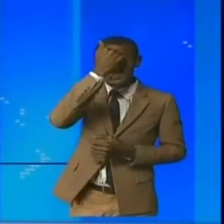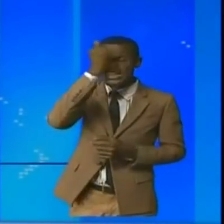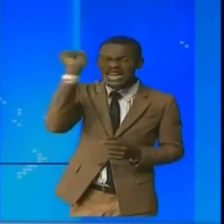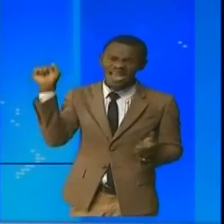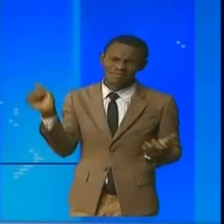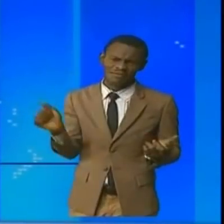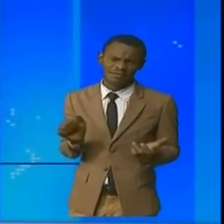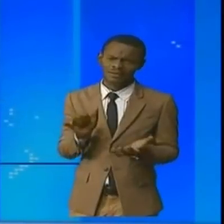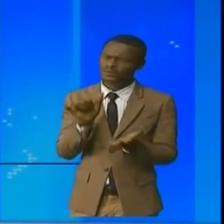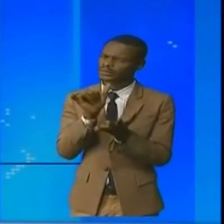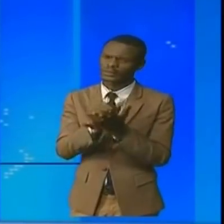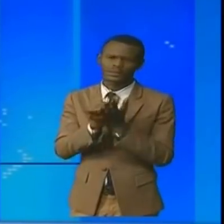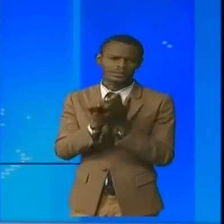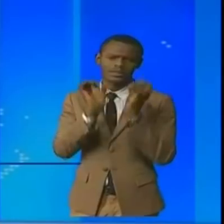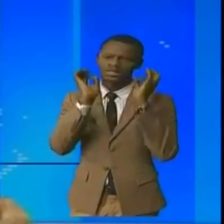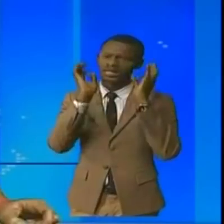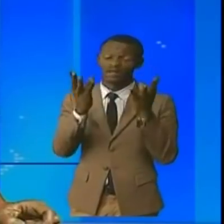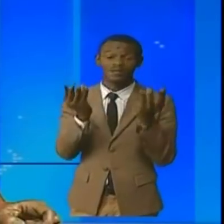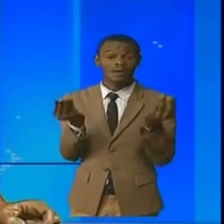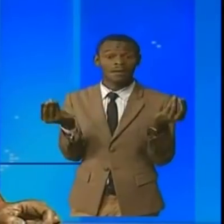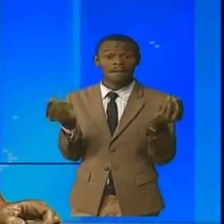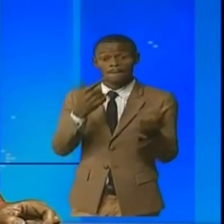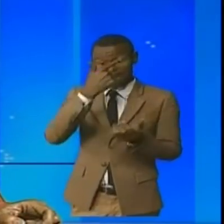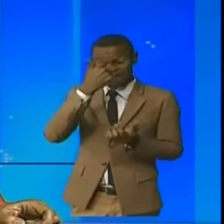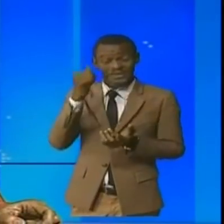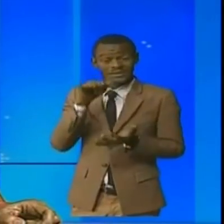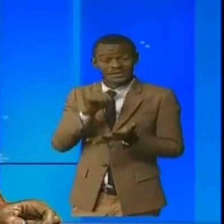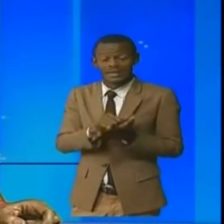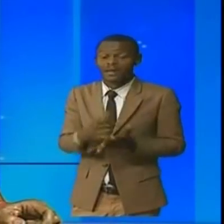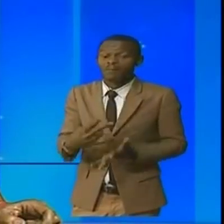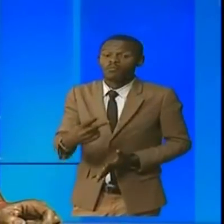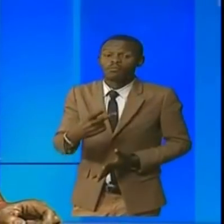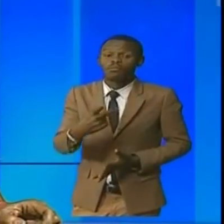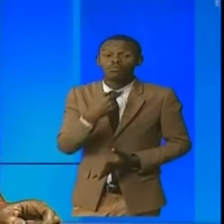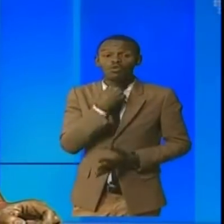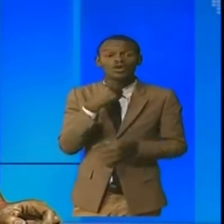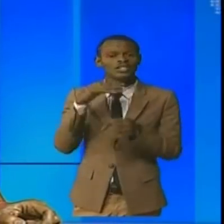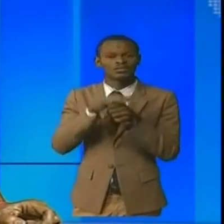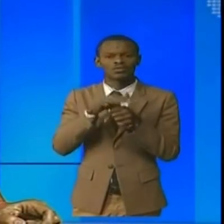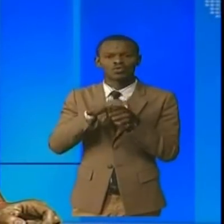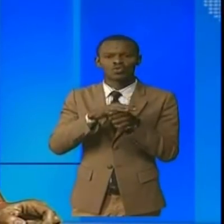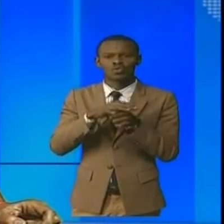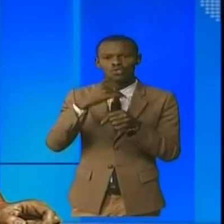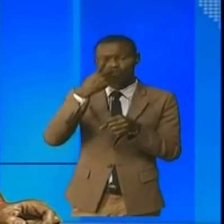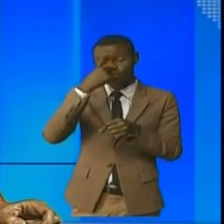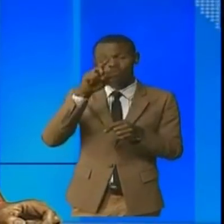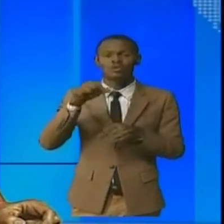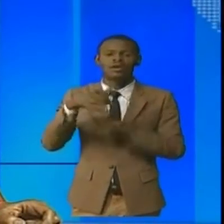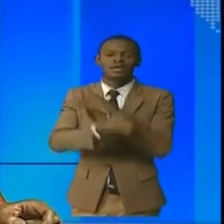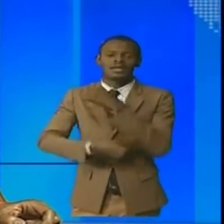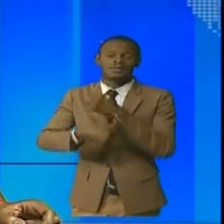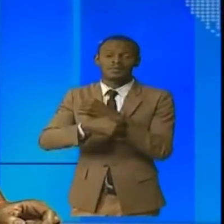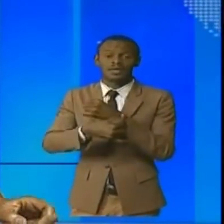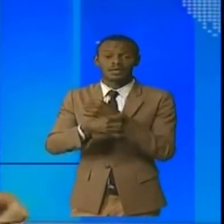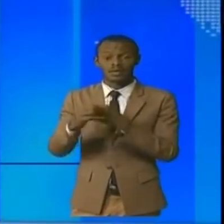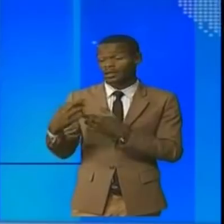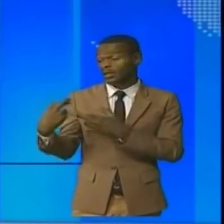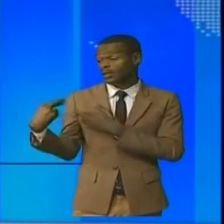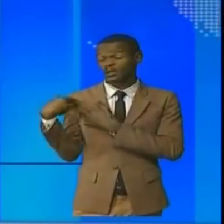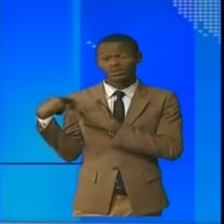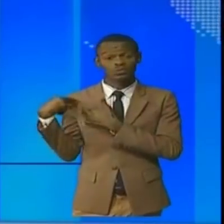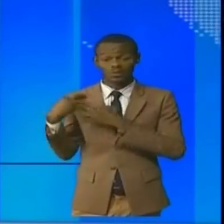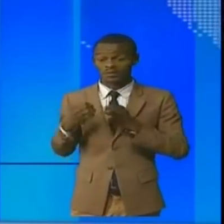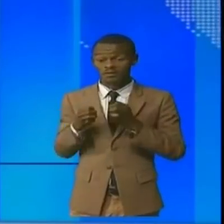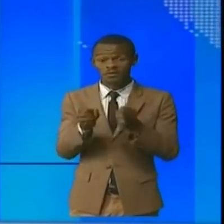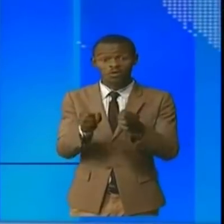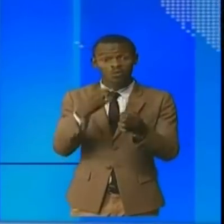au moment où les autorités se déploient pour trouver le voie et moyen pour répondre aux problèmes qui préoccupent les travailleurs. En